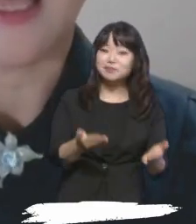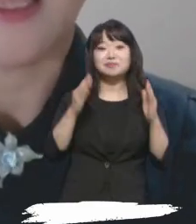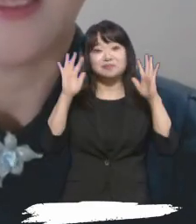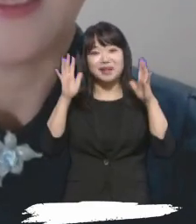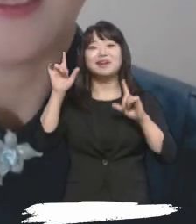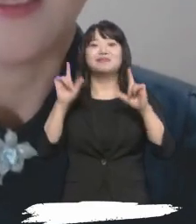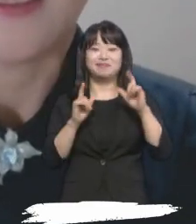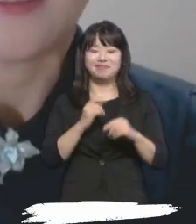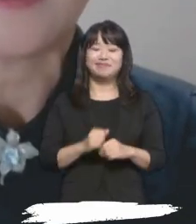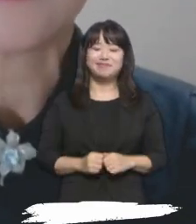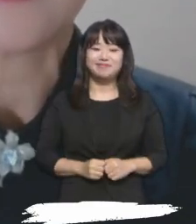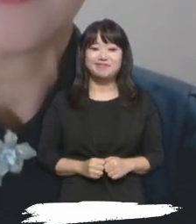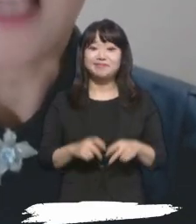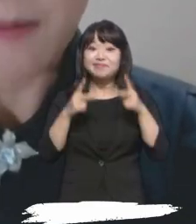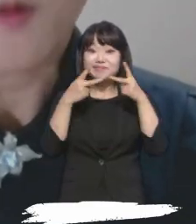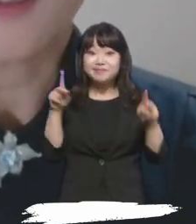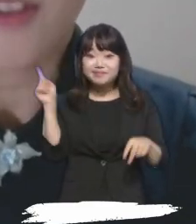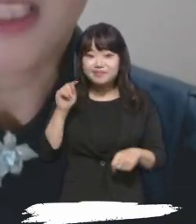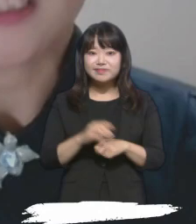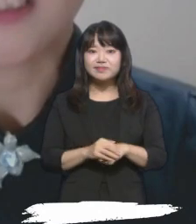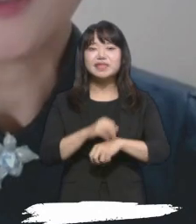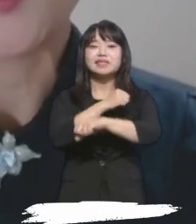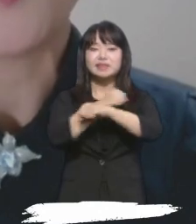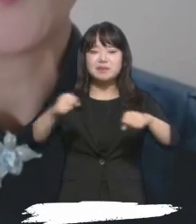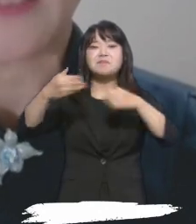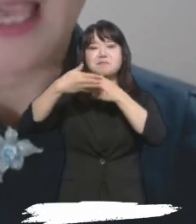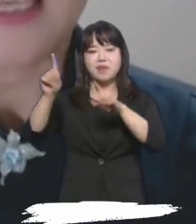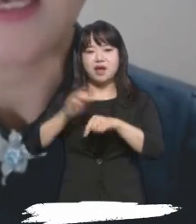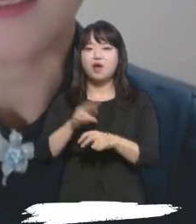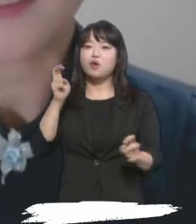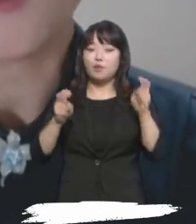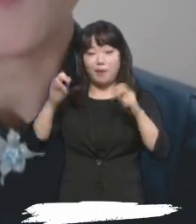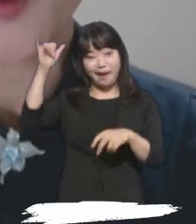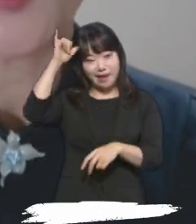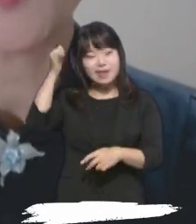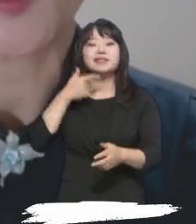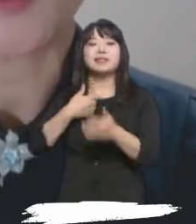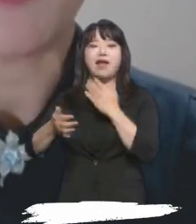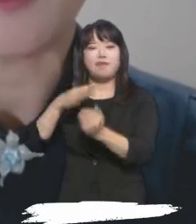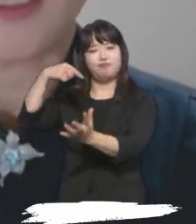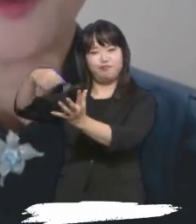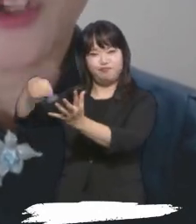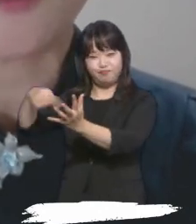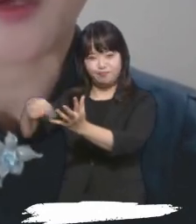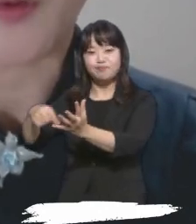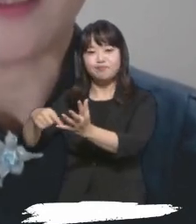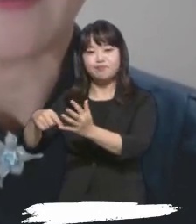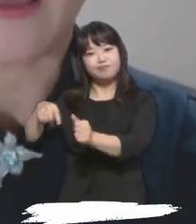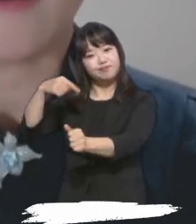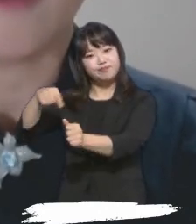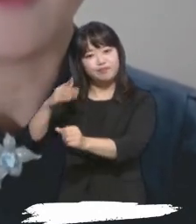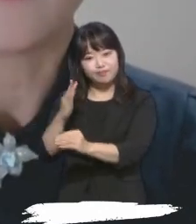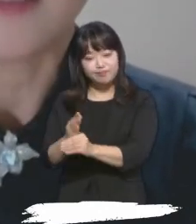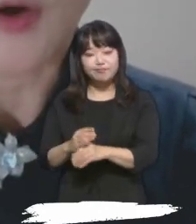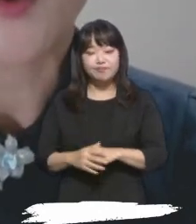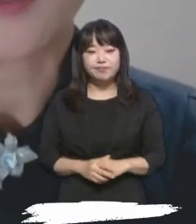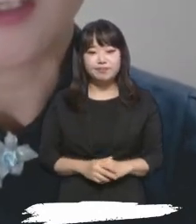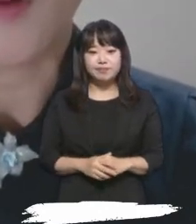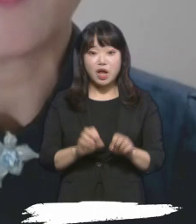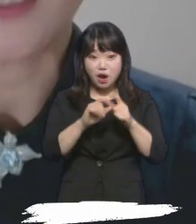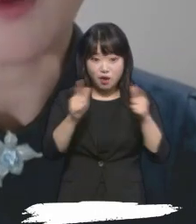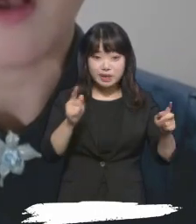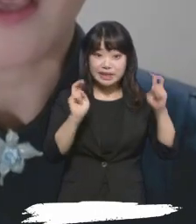공간입니다. 2층 다목적실은 로봇 AI 체험 교육 프로그램들이 운영되고 있는데요.